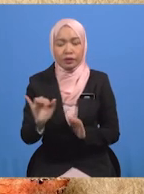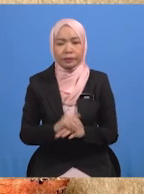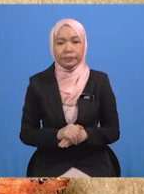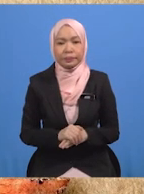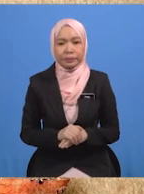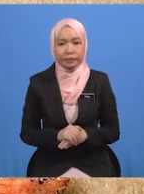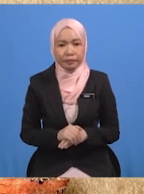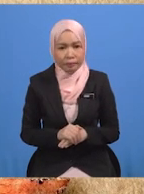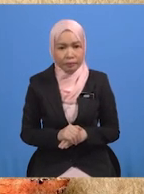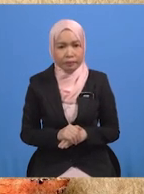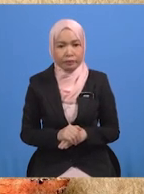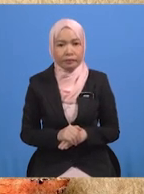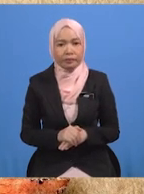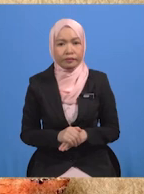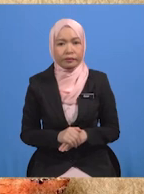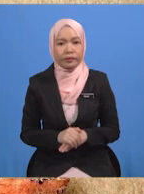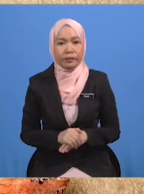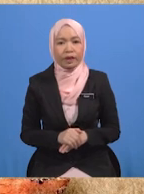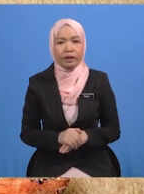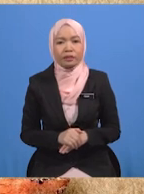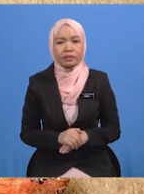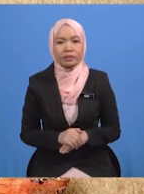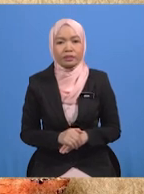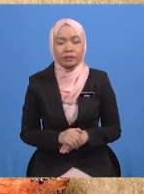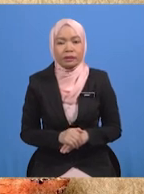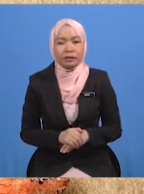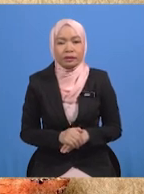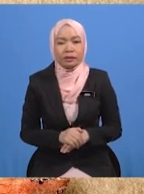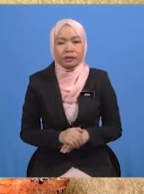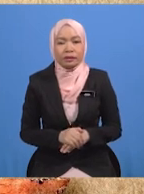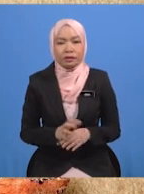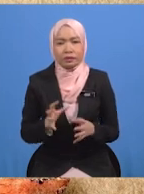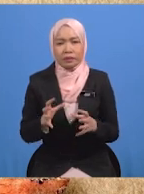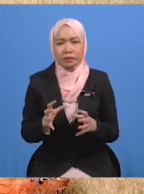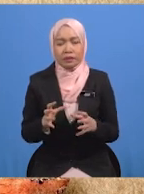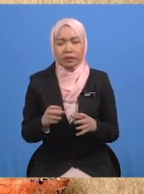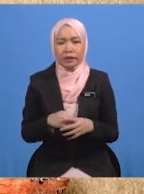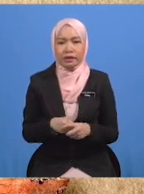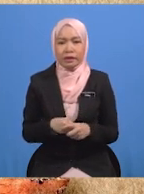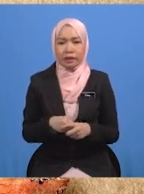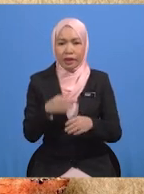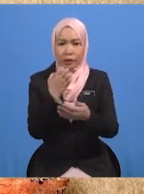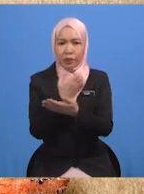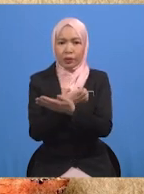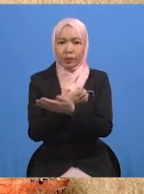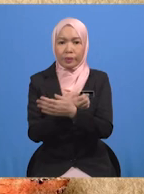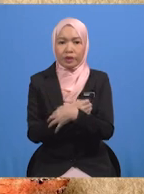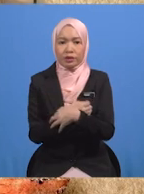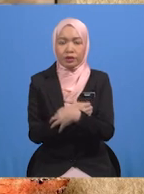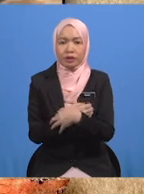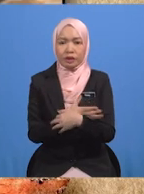kurun ke-18 yang disebabkan perkembangan revolusi perindustrian